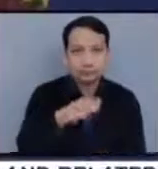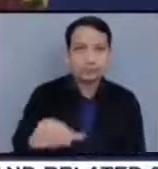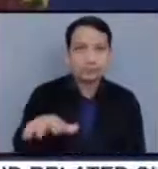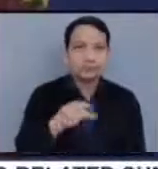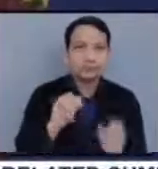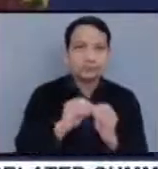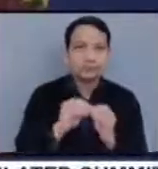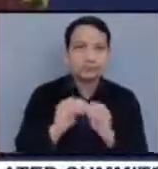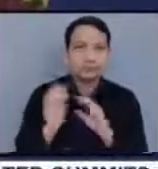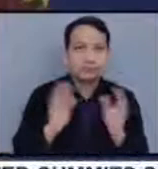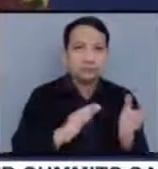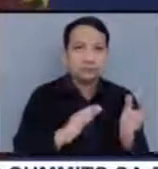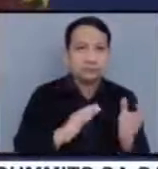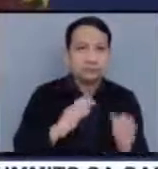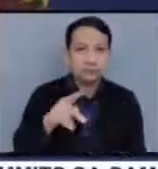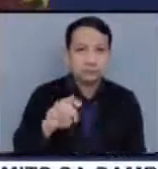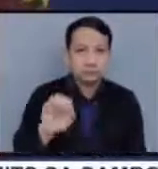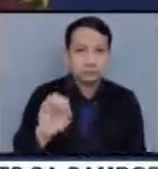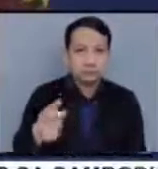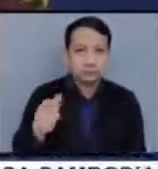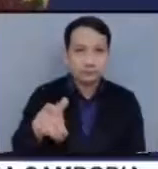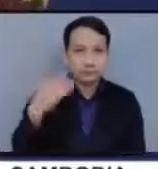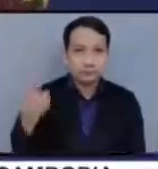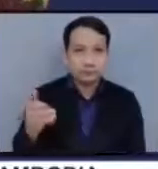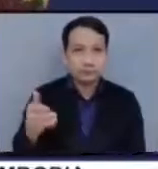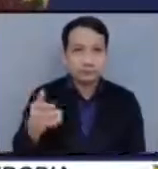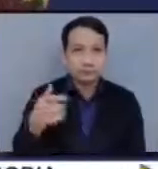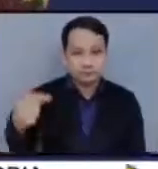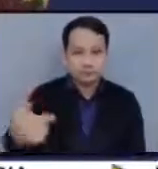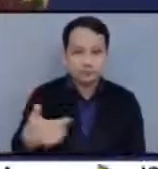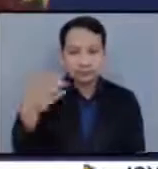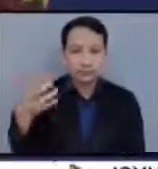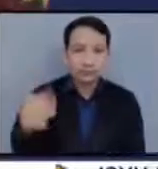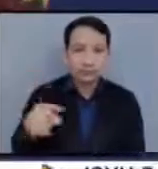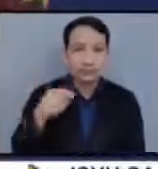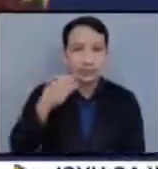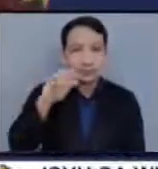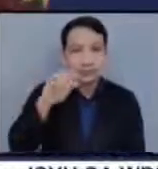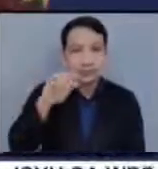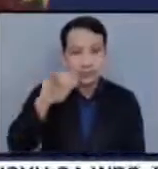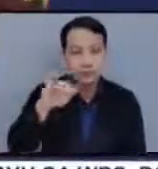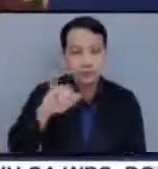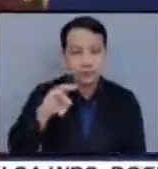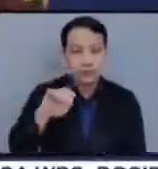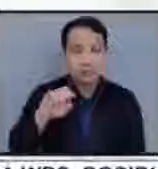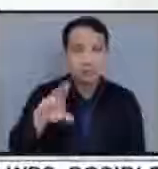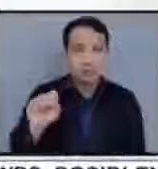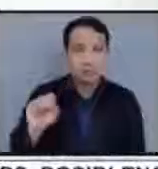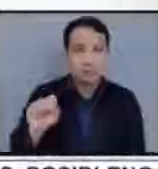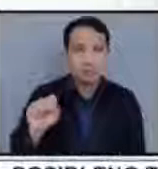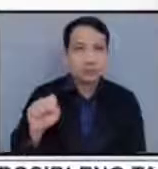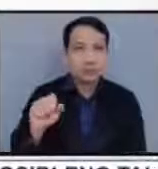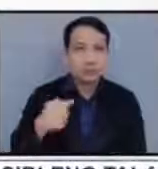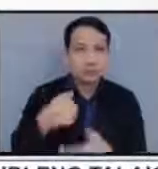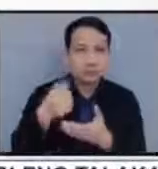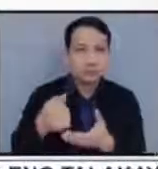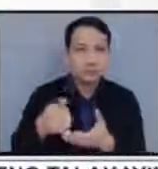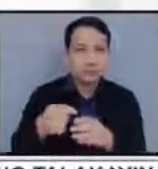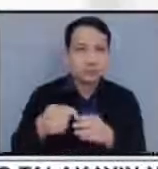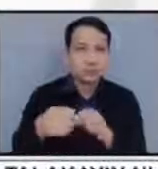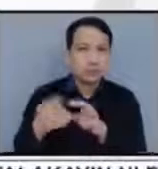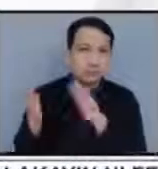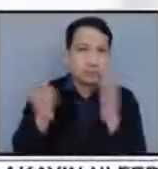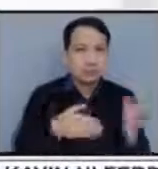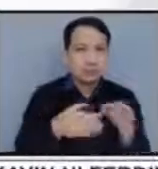ng bagyong paing sa mga syudad ng General Trias at Imus sa Cavite. Nasa 3,000 food packs ang naipamahagi sa mga biktima ng bagyo